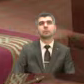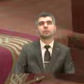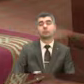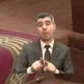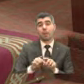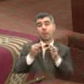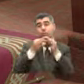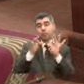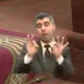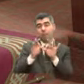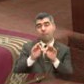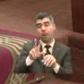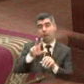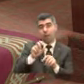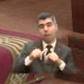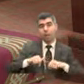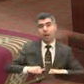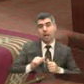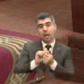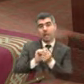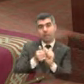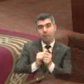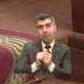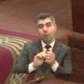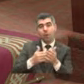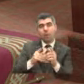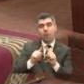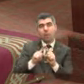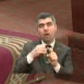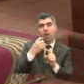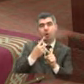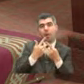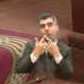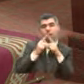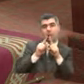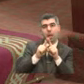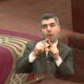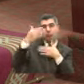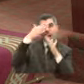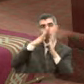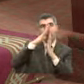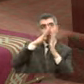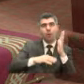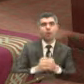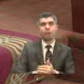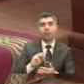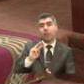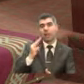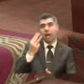بدور الشباب، كتعرفوا وزارة الشباب والرياضة عندها خريطة كبيرة جدا على مستوى التراب الوطني، فيها ثلاث أنواع.